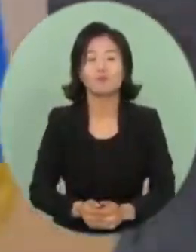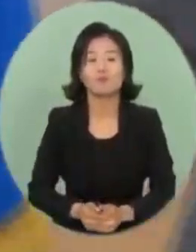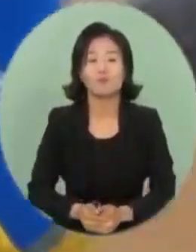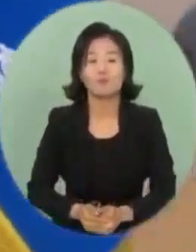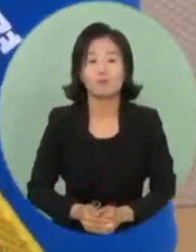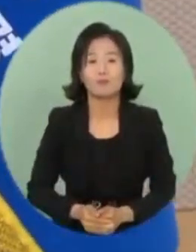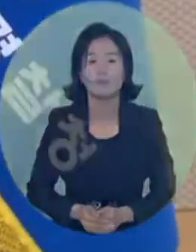밝혔습니다